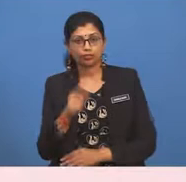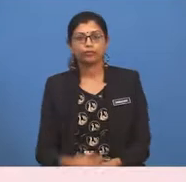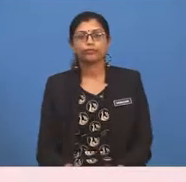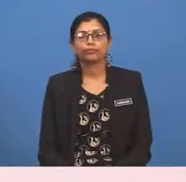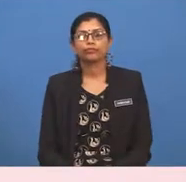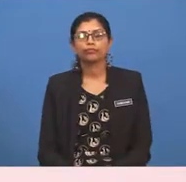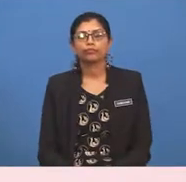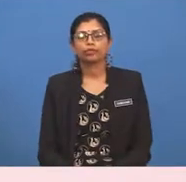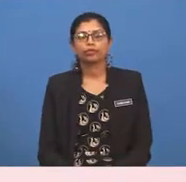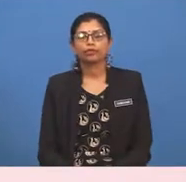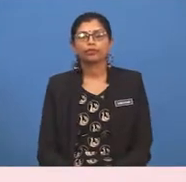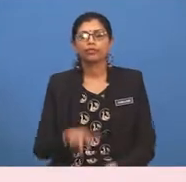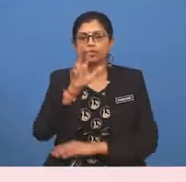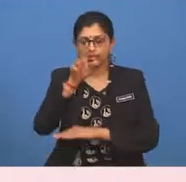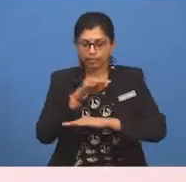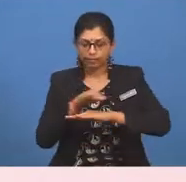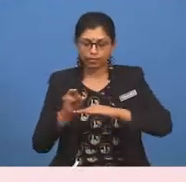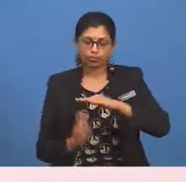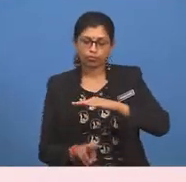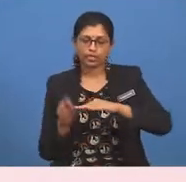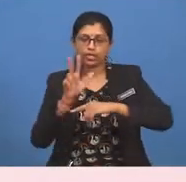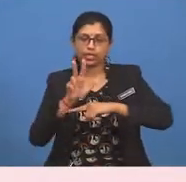menghasilkan 3/2.